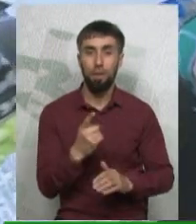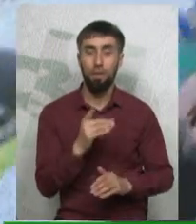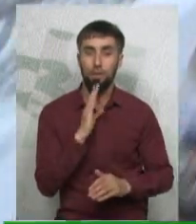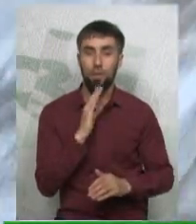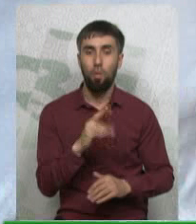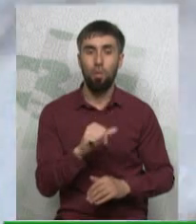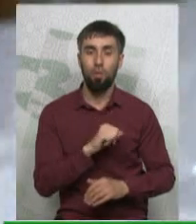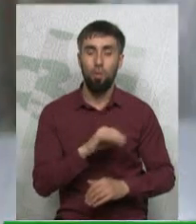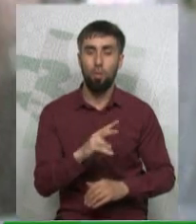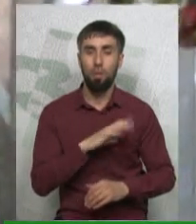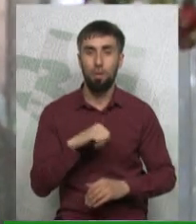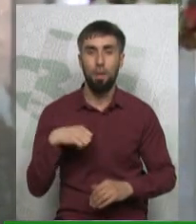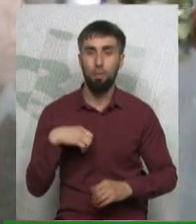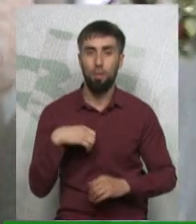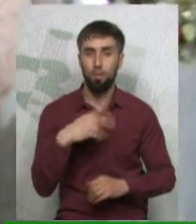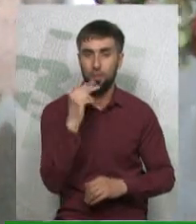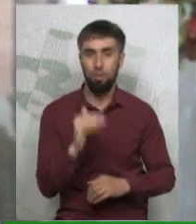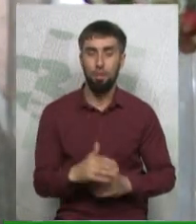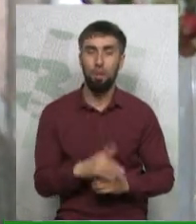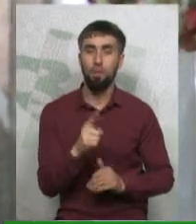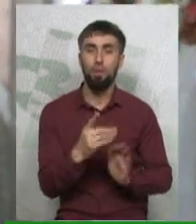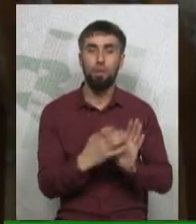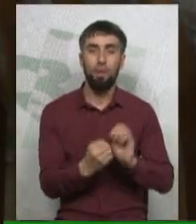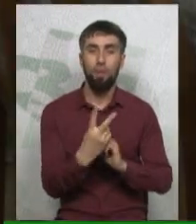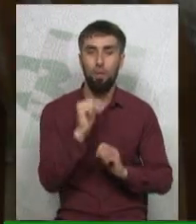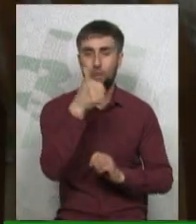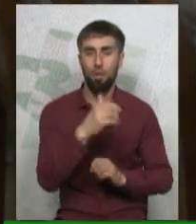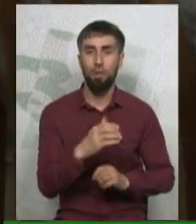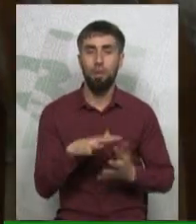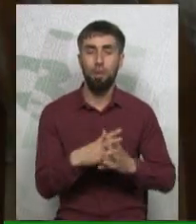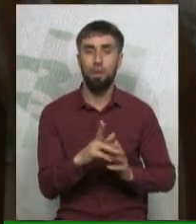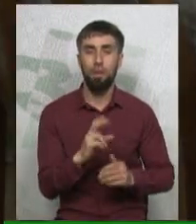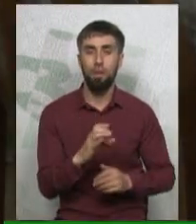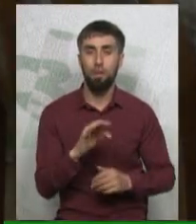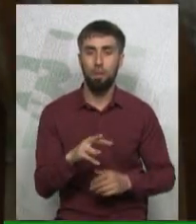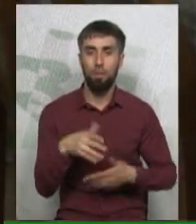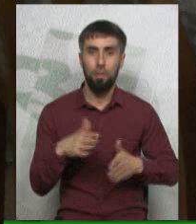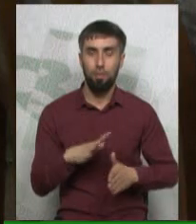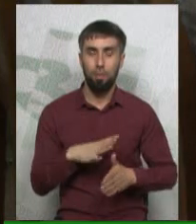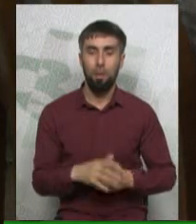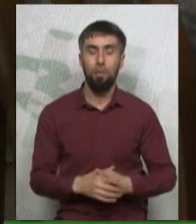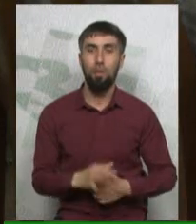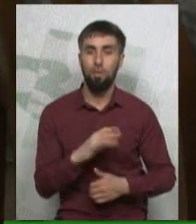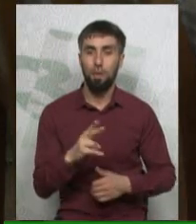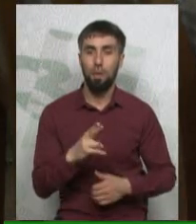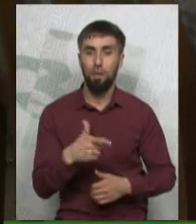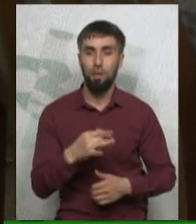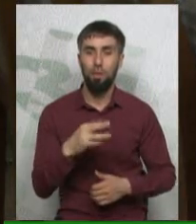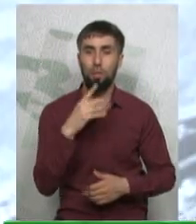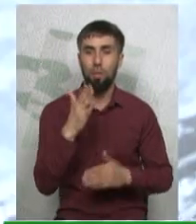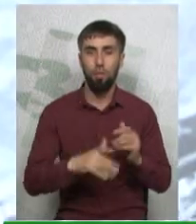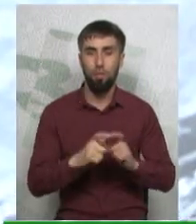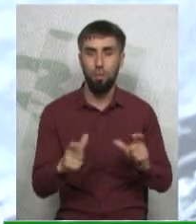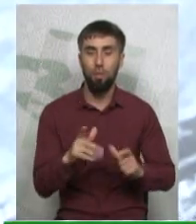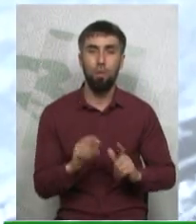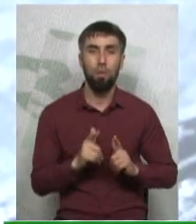Исмаил Даурбекович Гетагазов родился в 1912 году в селе Кескем. По словам Османа Гетагазова, после окончания школы его